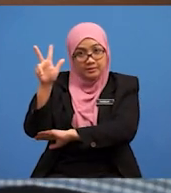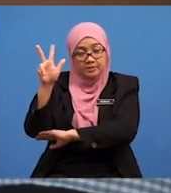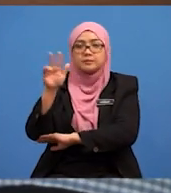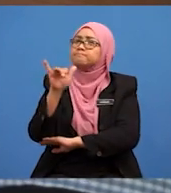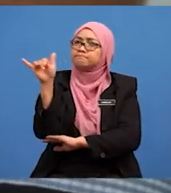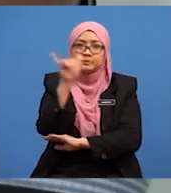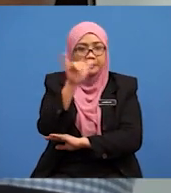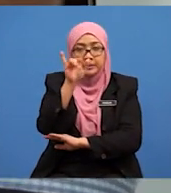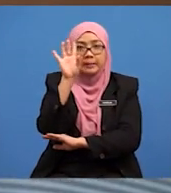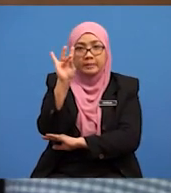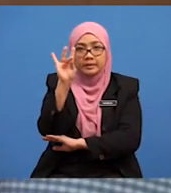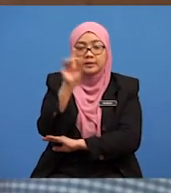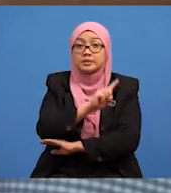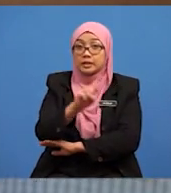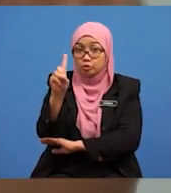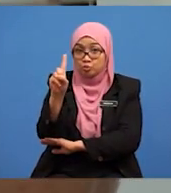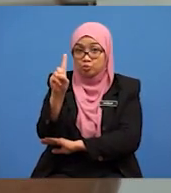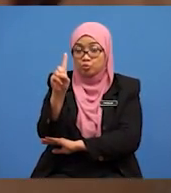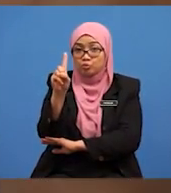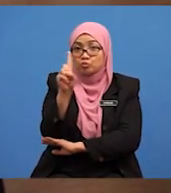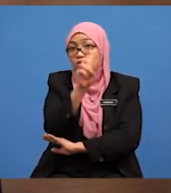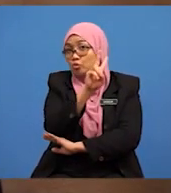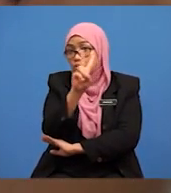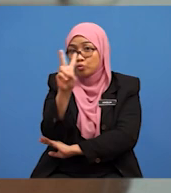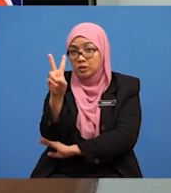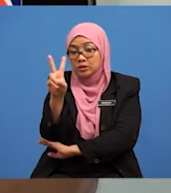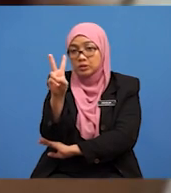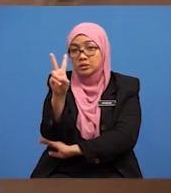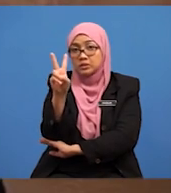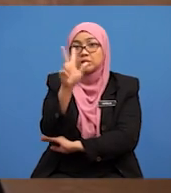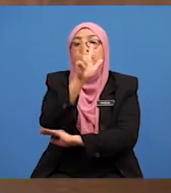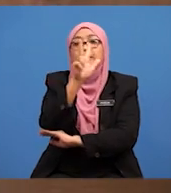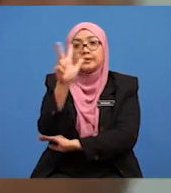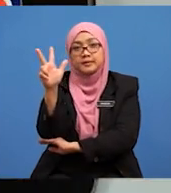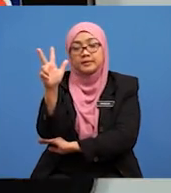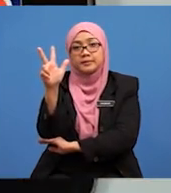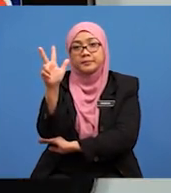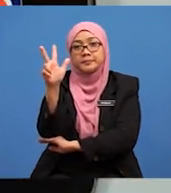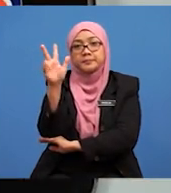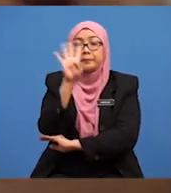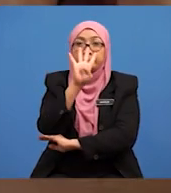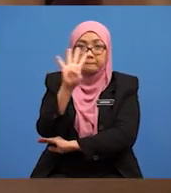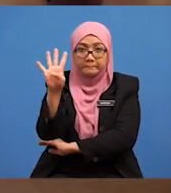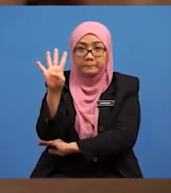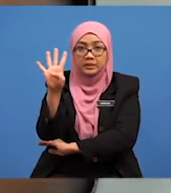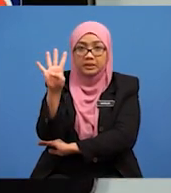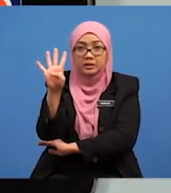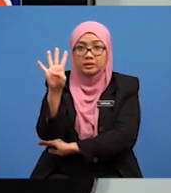1, 2, 3, 4, 5,